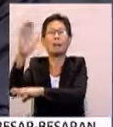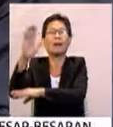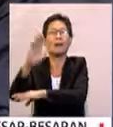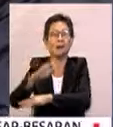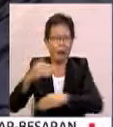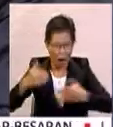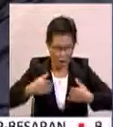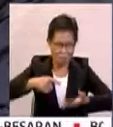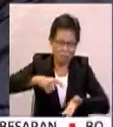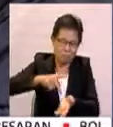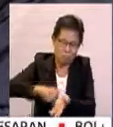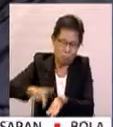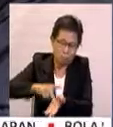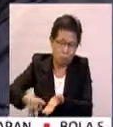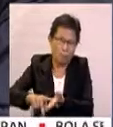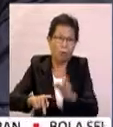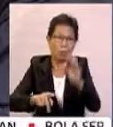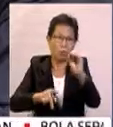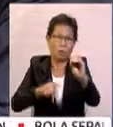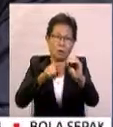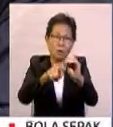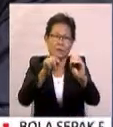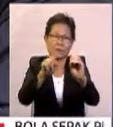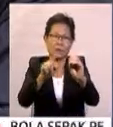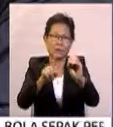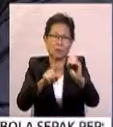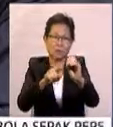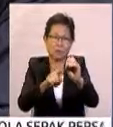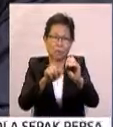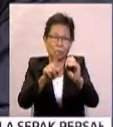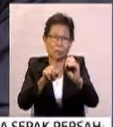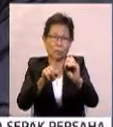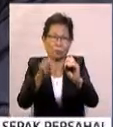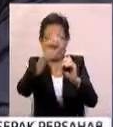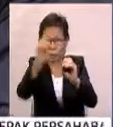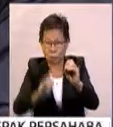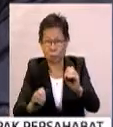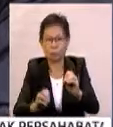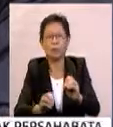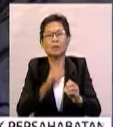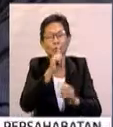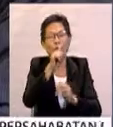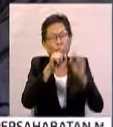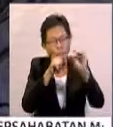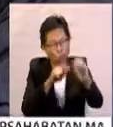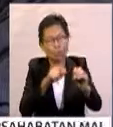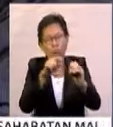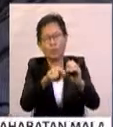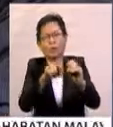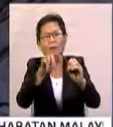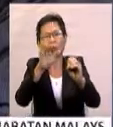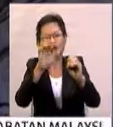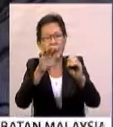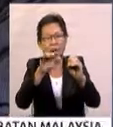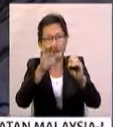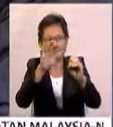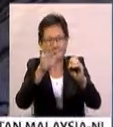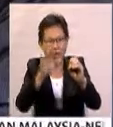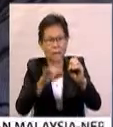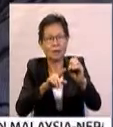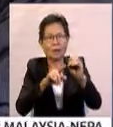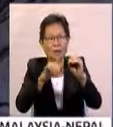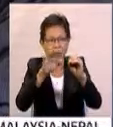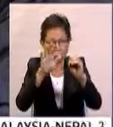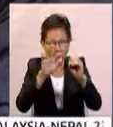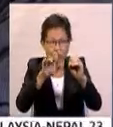ada Fe 0.1% tapi sebenarnya ialah 0.53